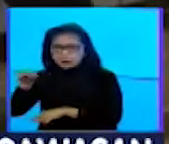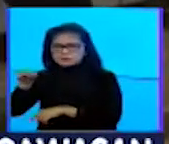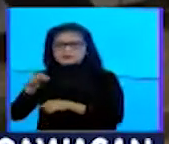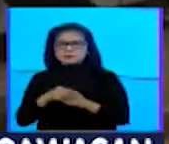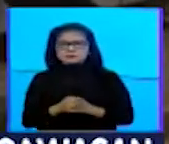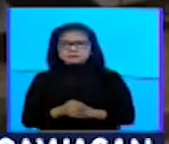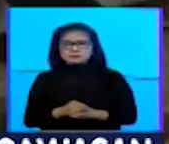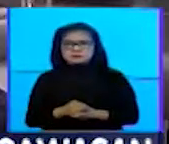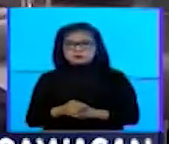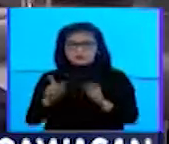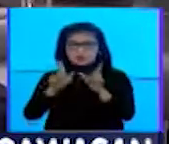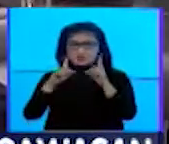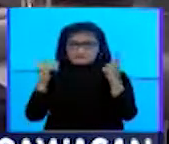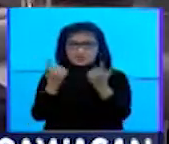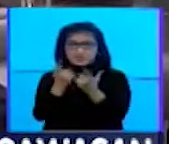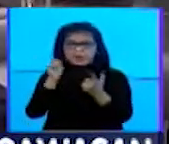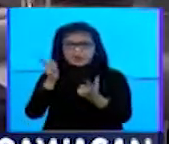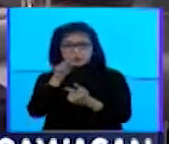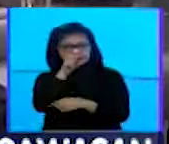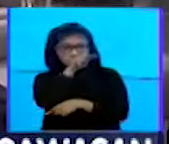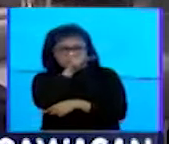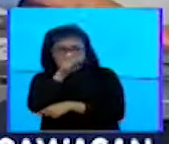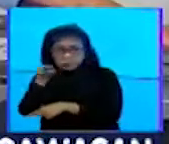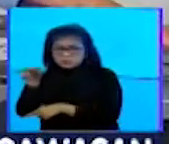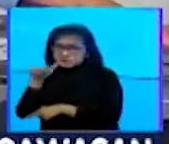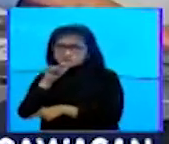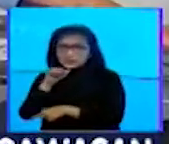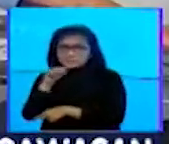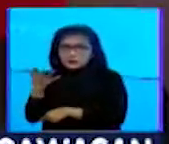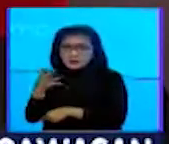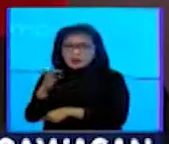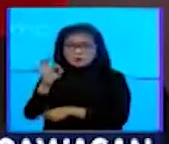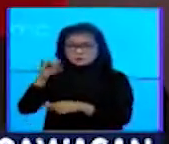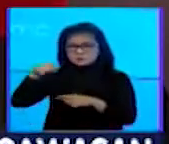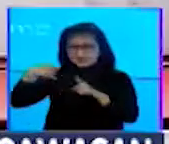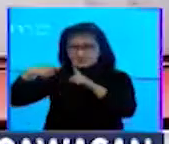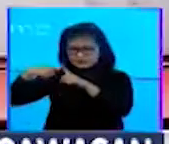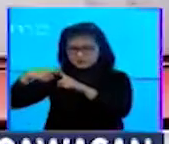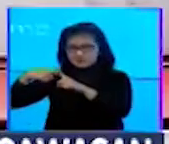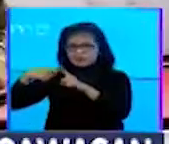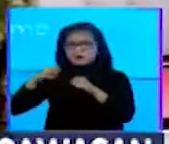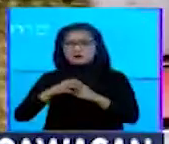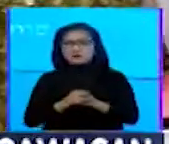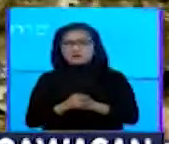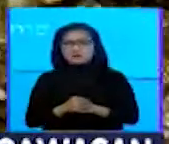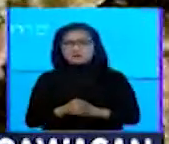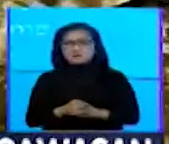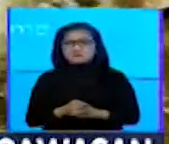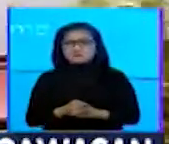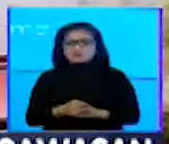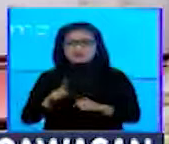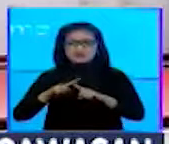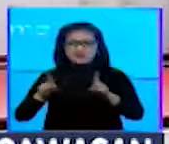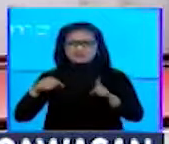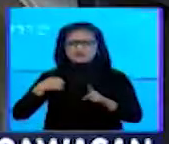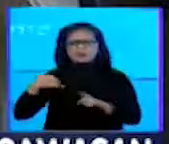lembaga yang kembali disorot dalam kasus ini adalah Otoritas Jasa Keuangan atau OJK. Sayangnya saat kami hubungi